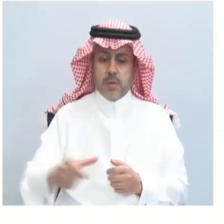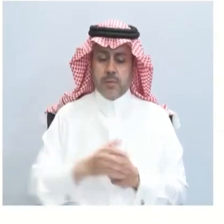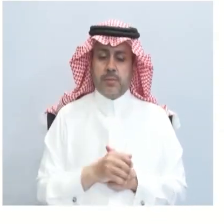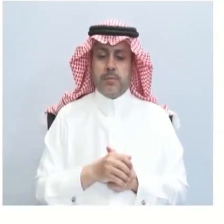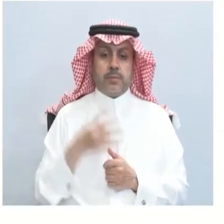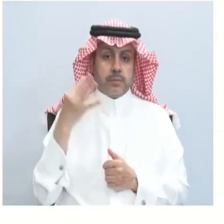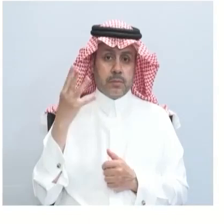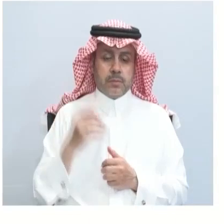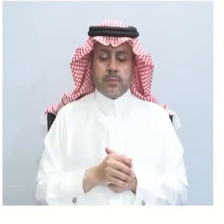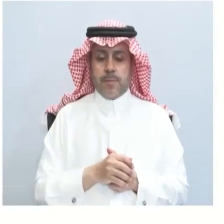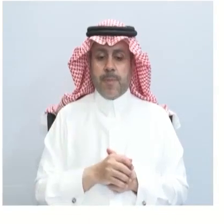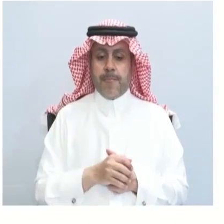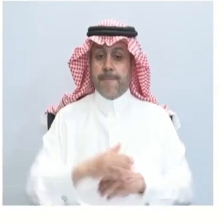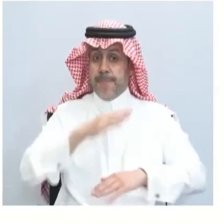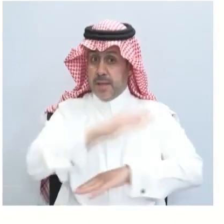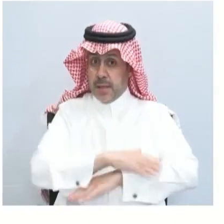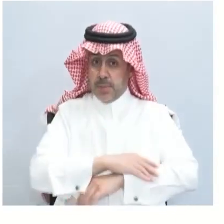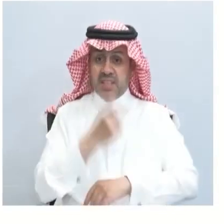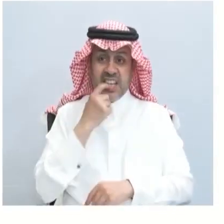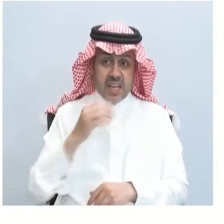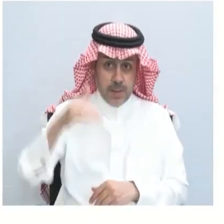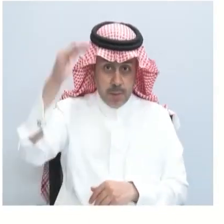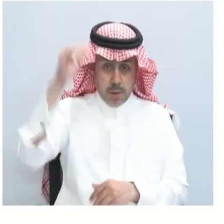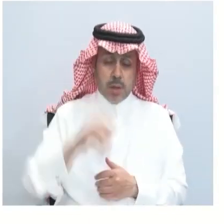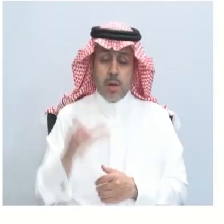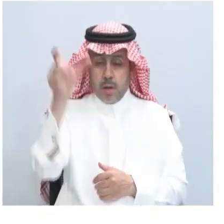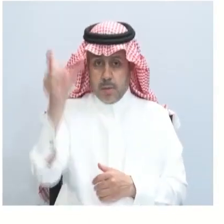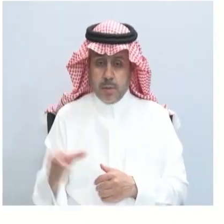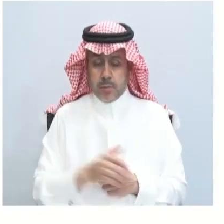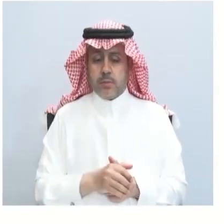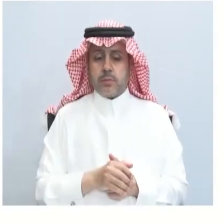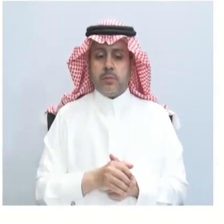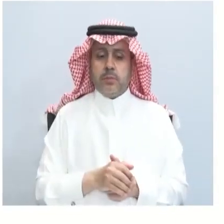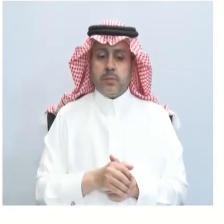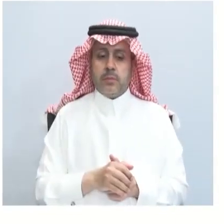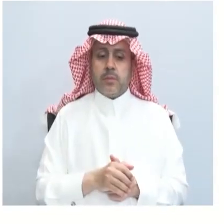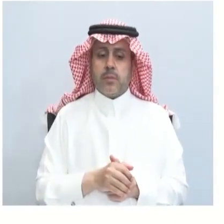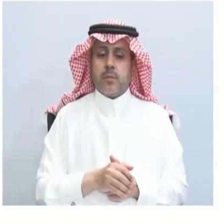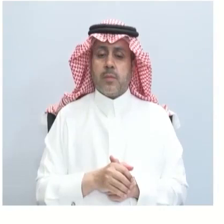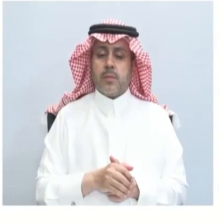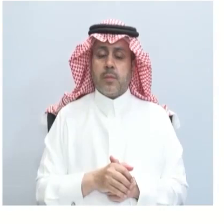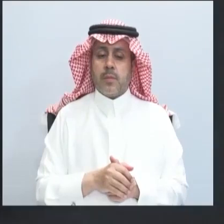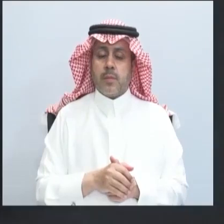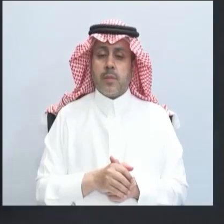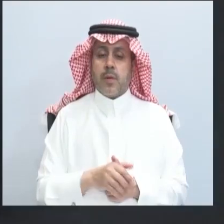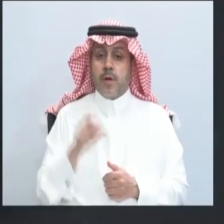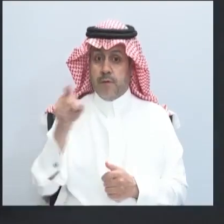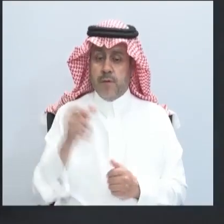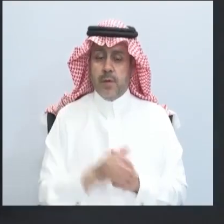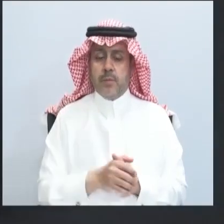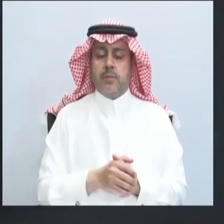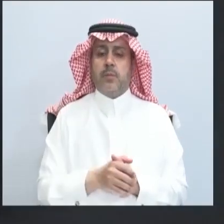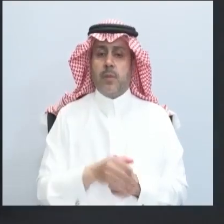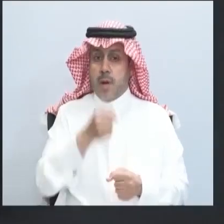رابعا اذا احترمنا الكبير وراعينا حقوقه هنا قاعده في هذه